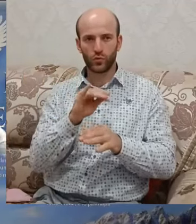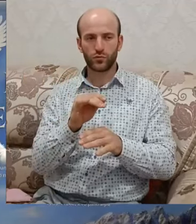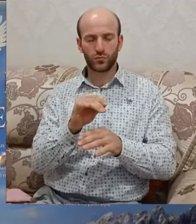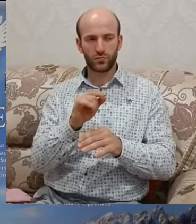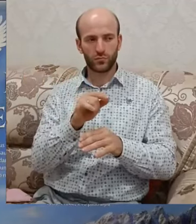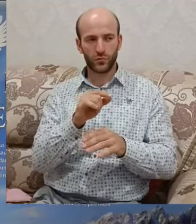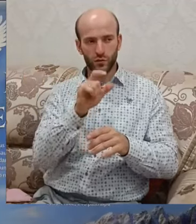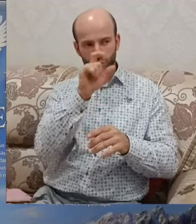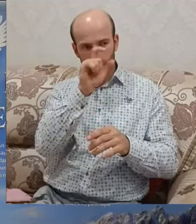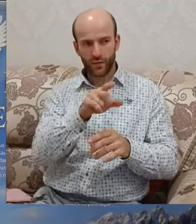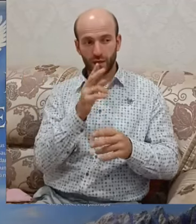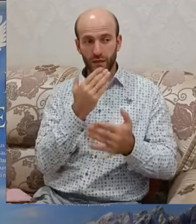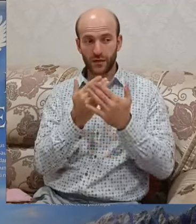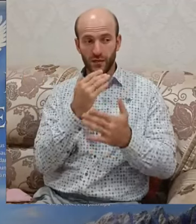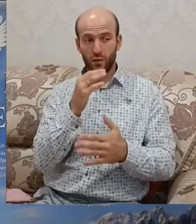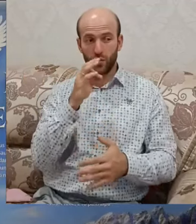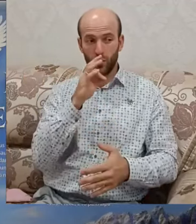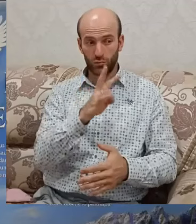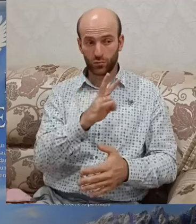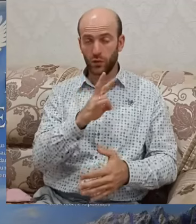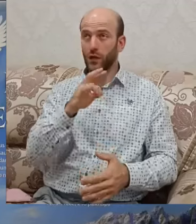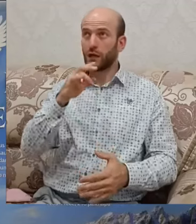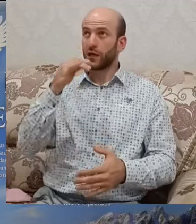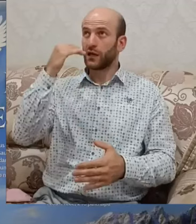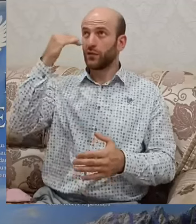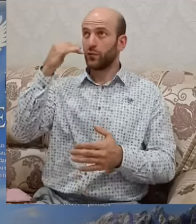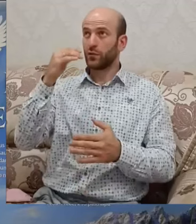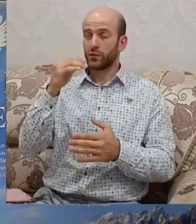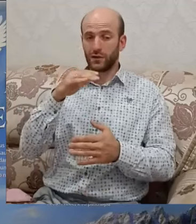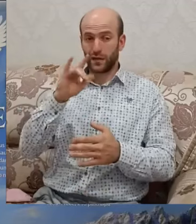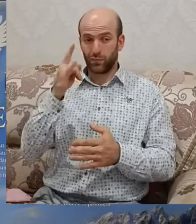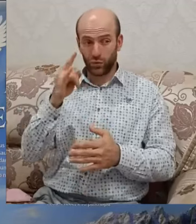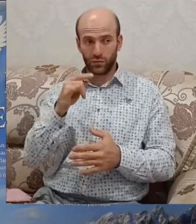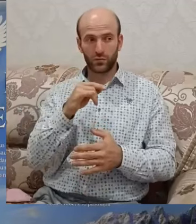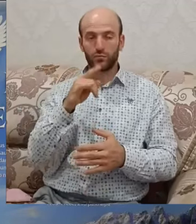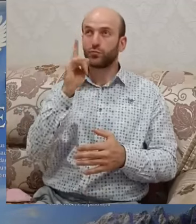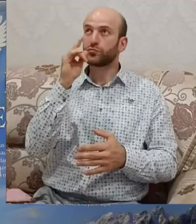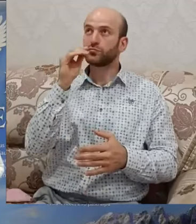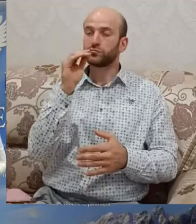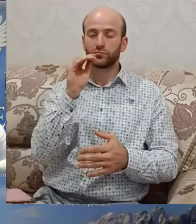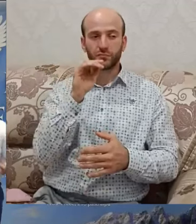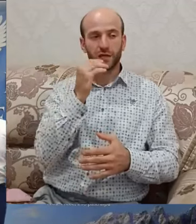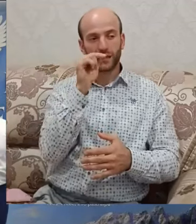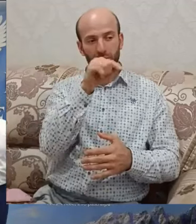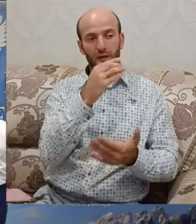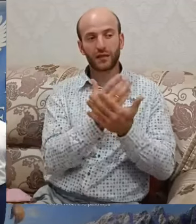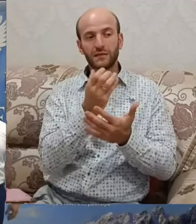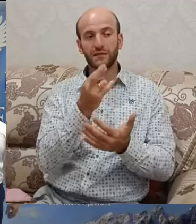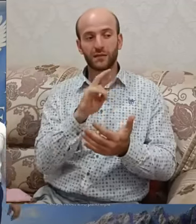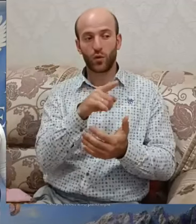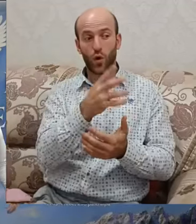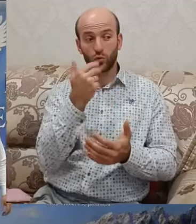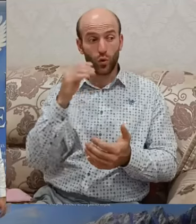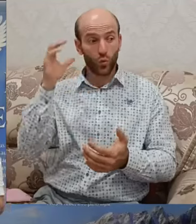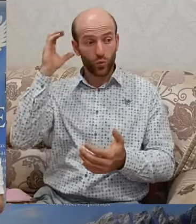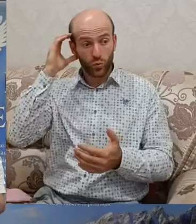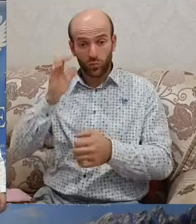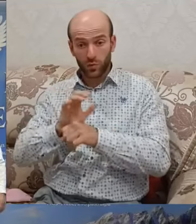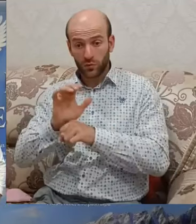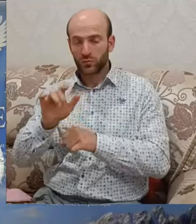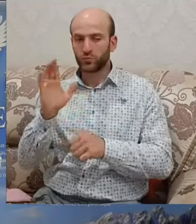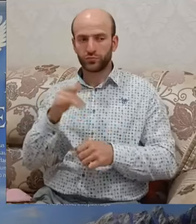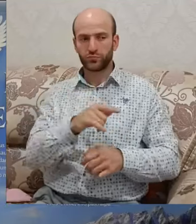nuotakai save. Но Христос, который открывает своей невесте себя. Jo jėga veikianti mumyse, его сила, действующая